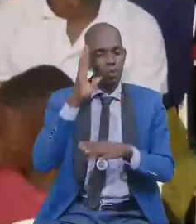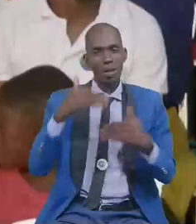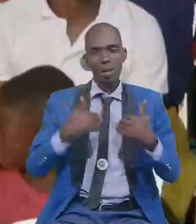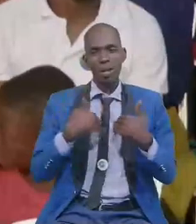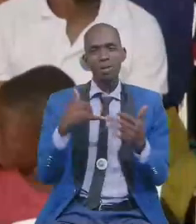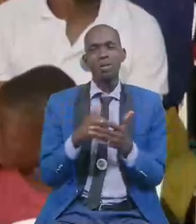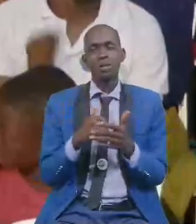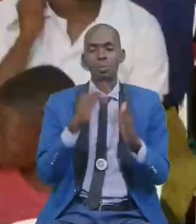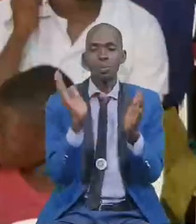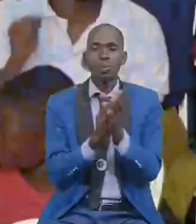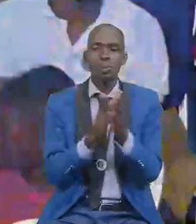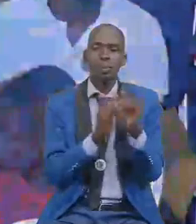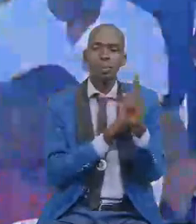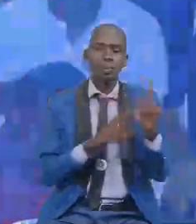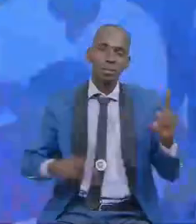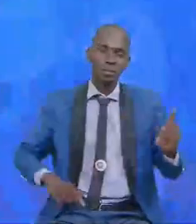Gloire à Dieu.